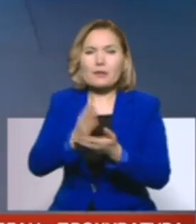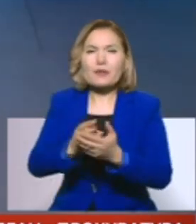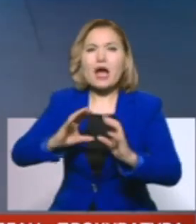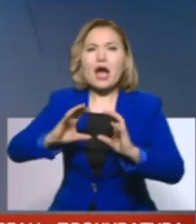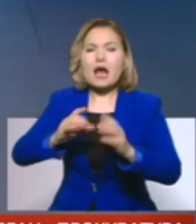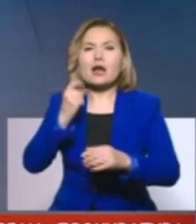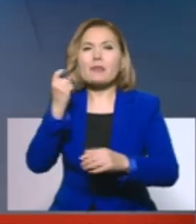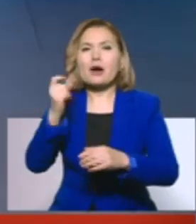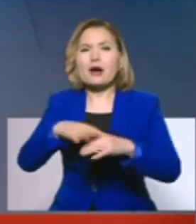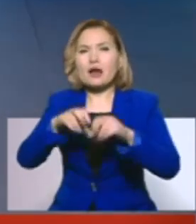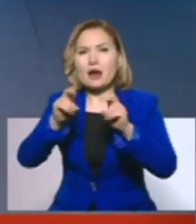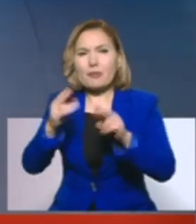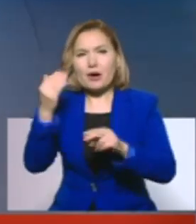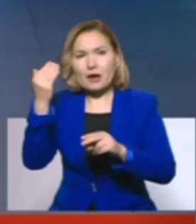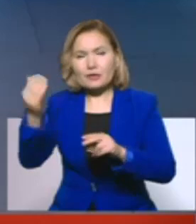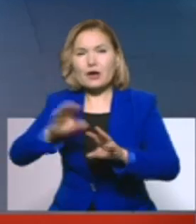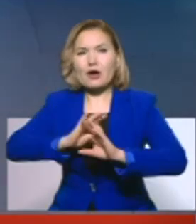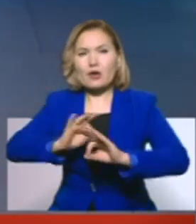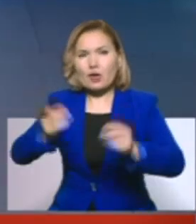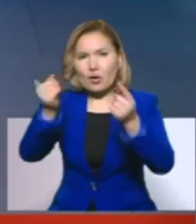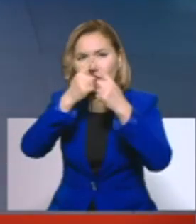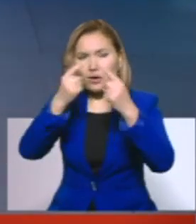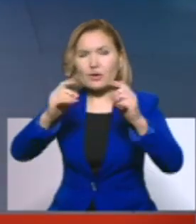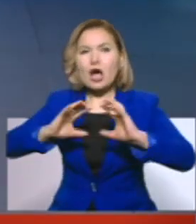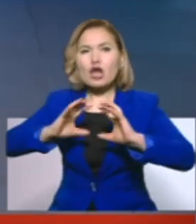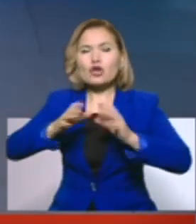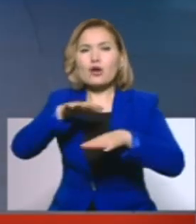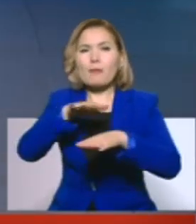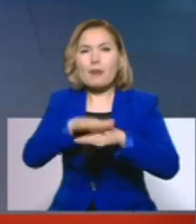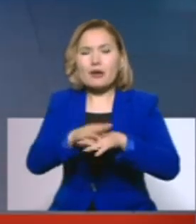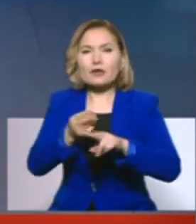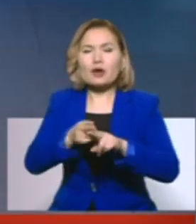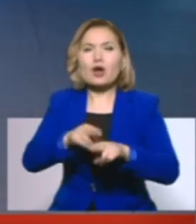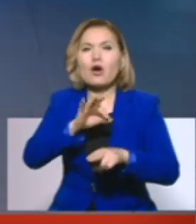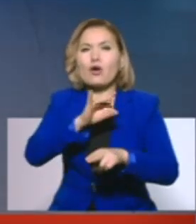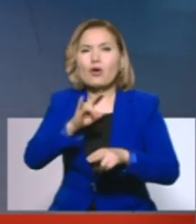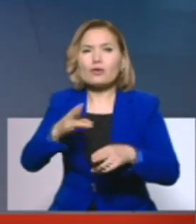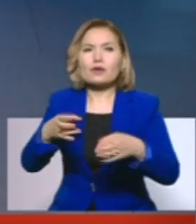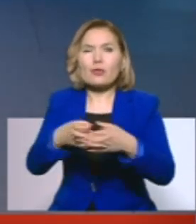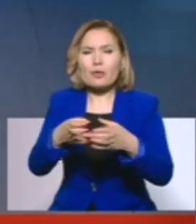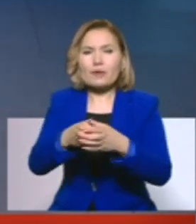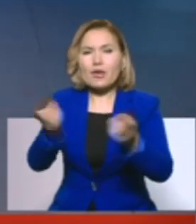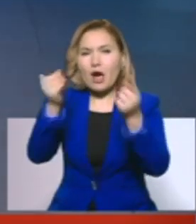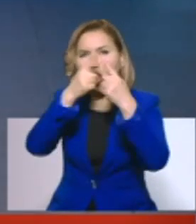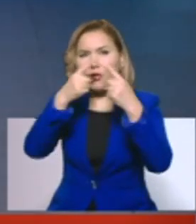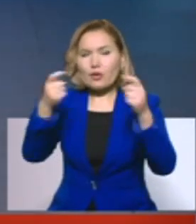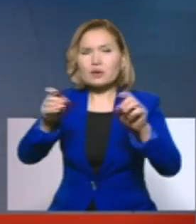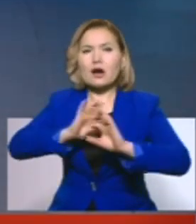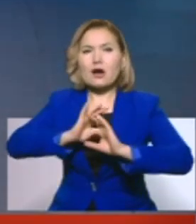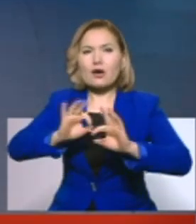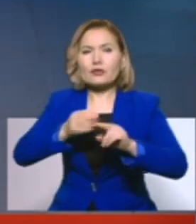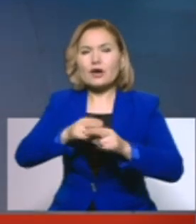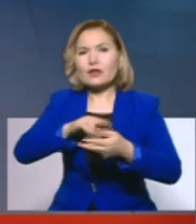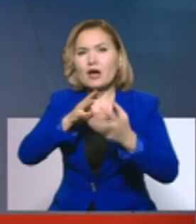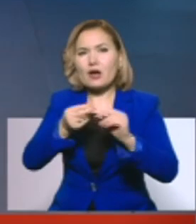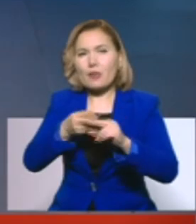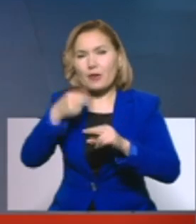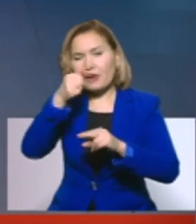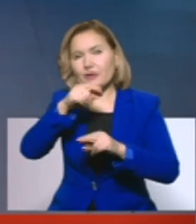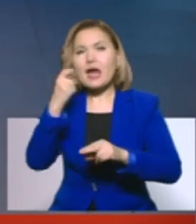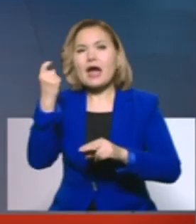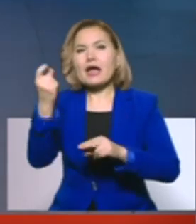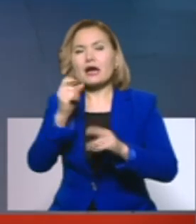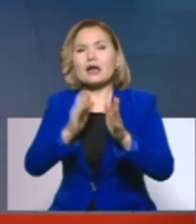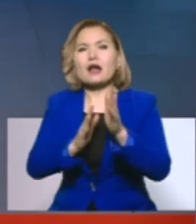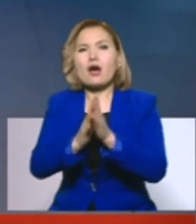Әлемдік экономика болашағы атты есебін жариялаған Дүниежүзілік банк. Біріккен ұлттар ұйымының да болжамы осыған саяды. Жалпы биылғы экономикалық